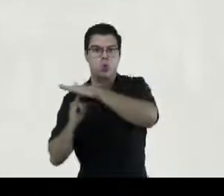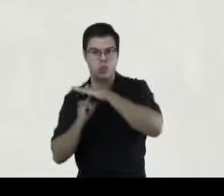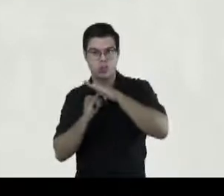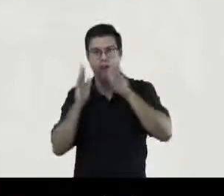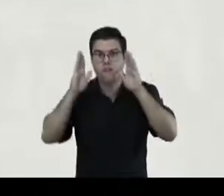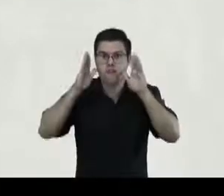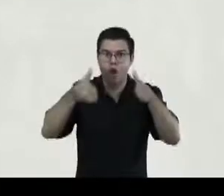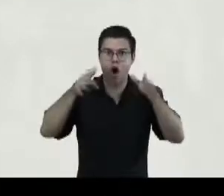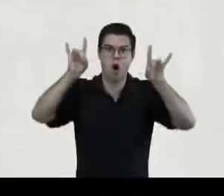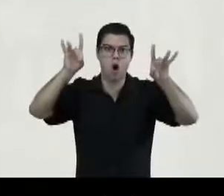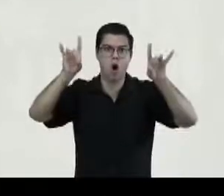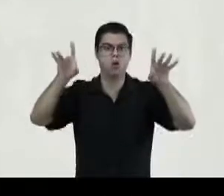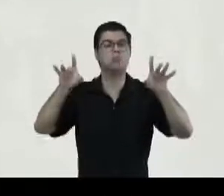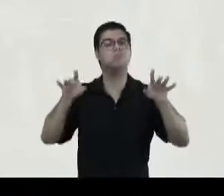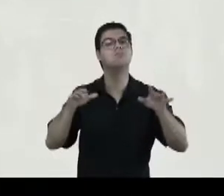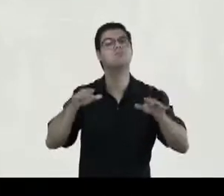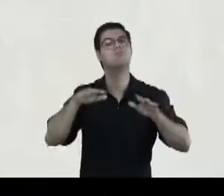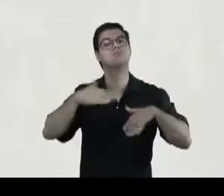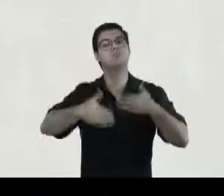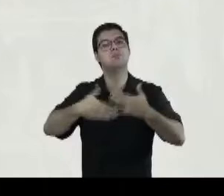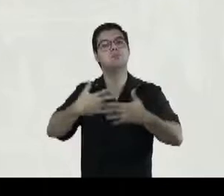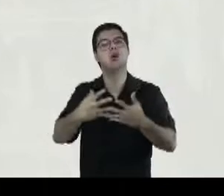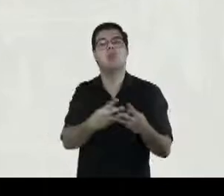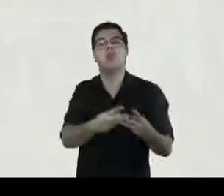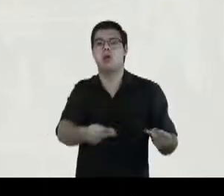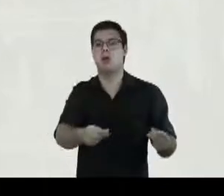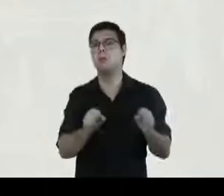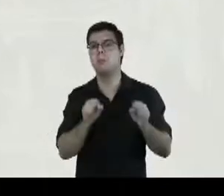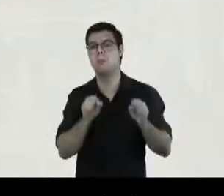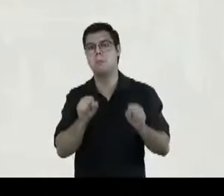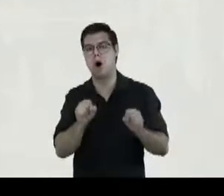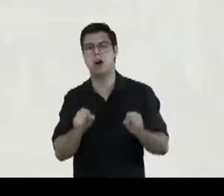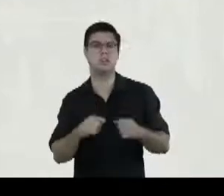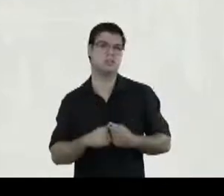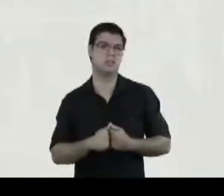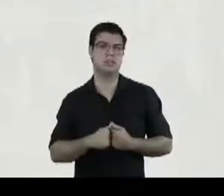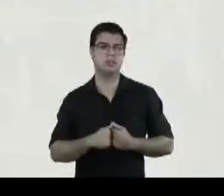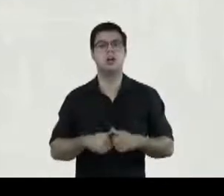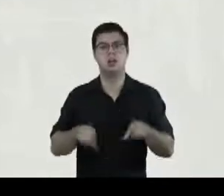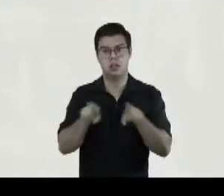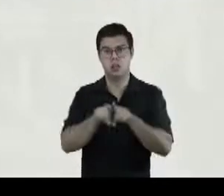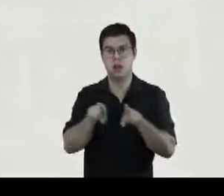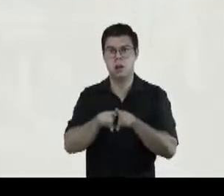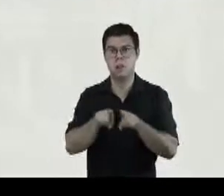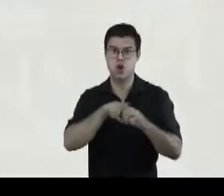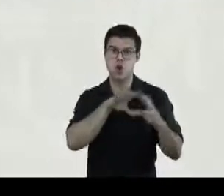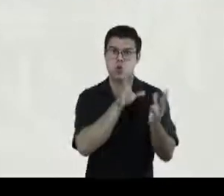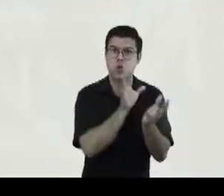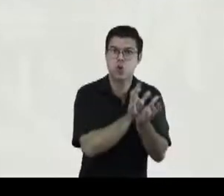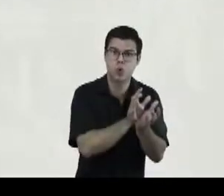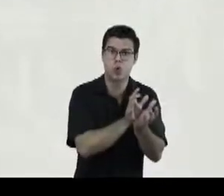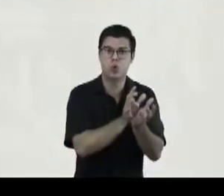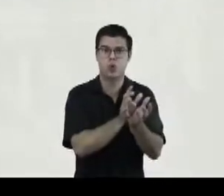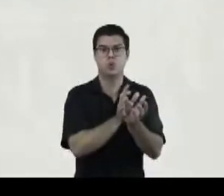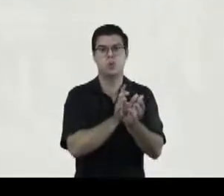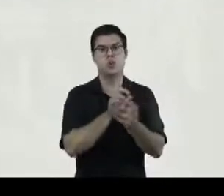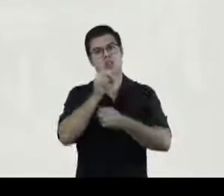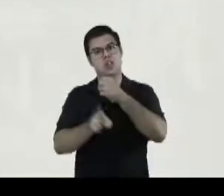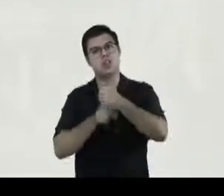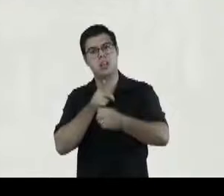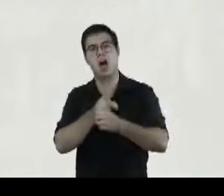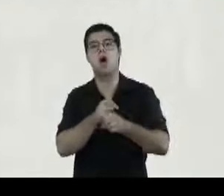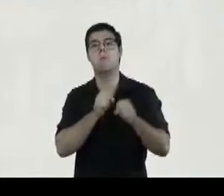risque des humanités numériques, c'est la disparition plus ou moins rapide, mais il y a moyen